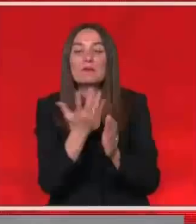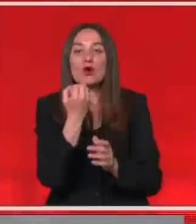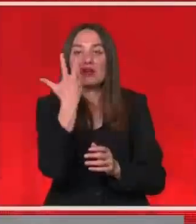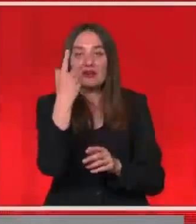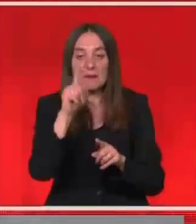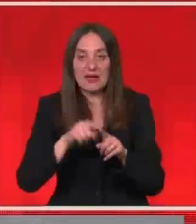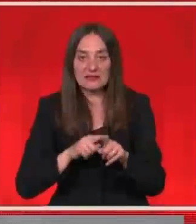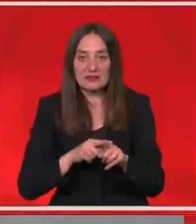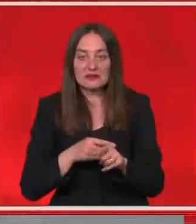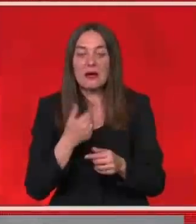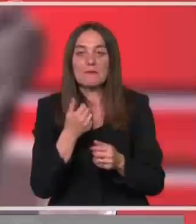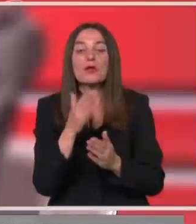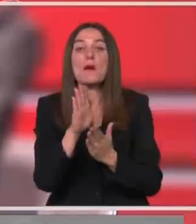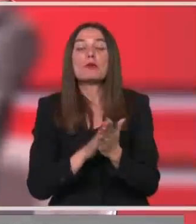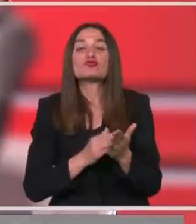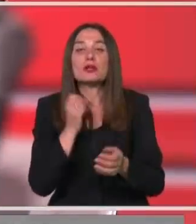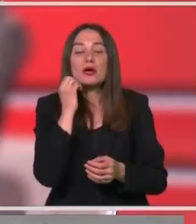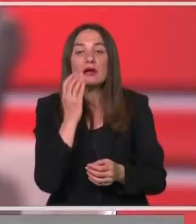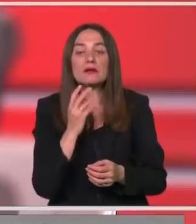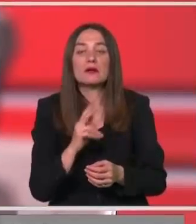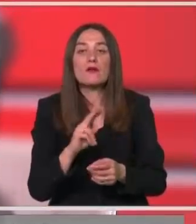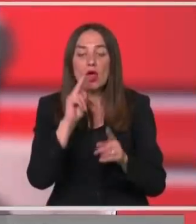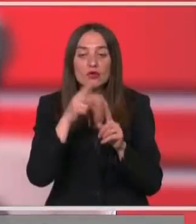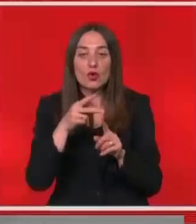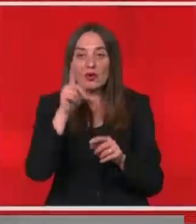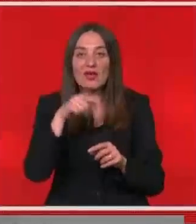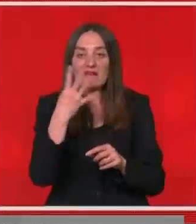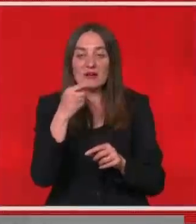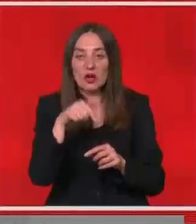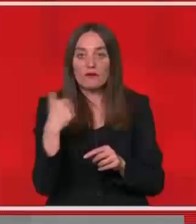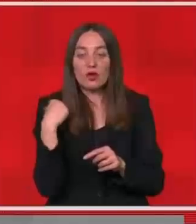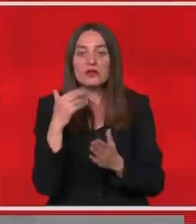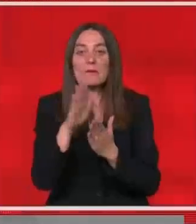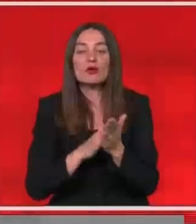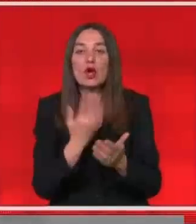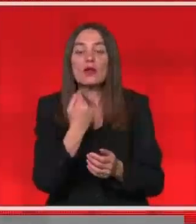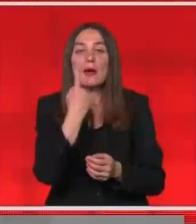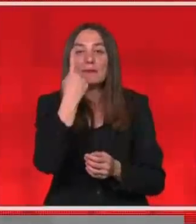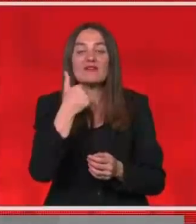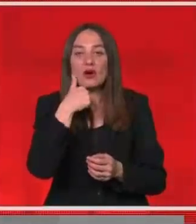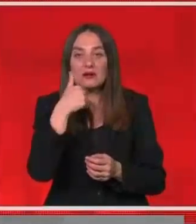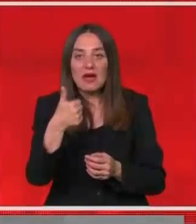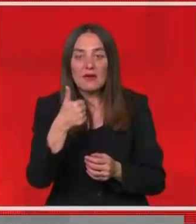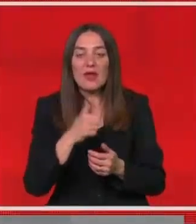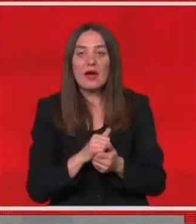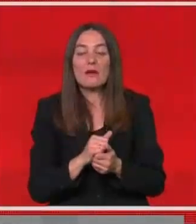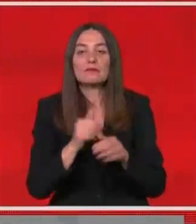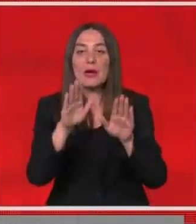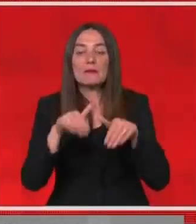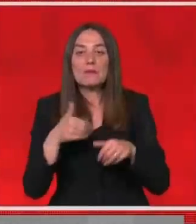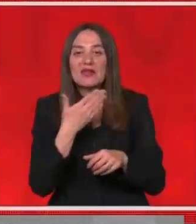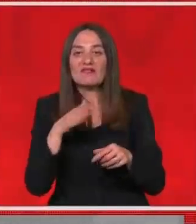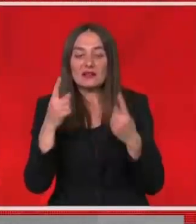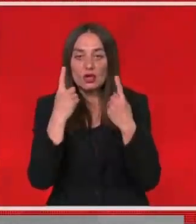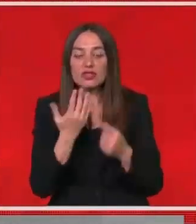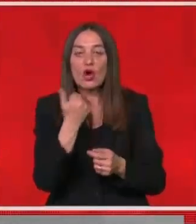meseca. Dakle, s početkom od kad? Drugi kvartal ove godine, početak je od prvog dana primene vanrednog